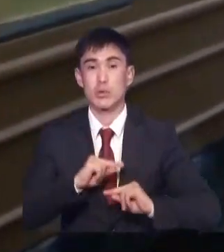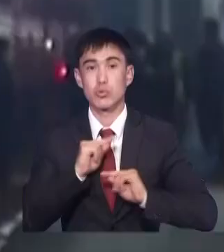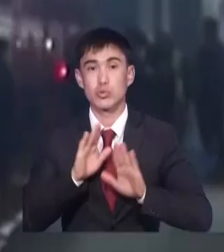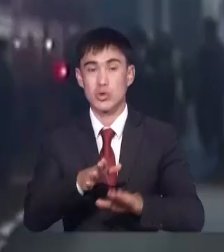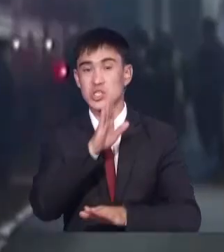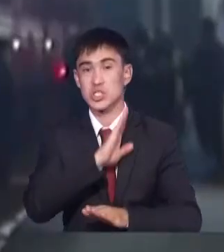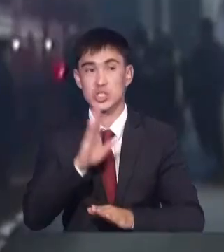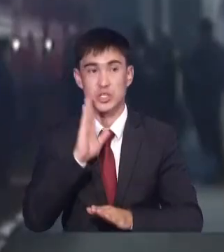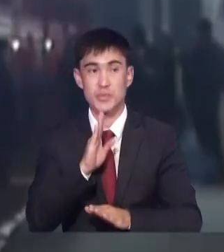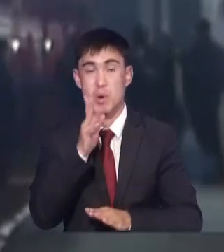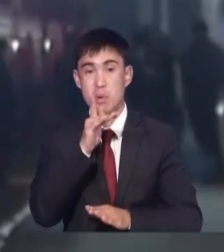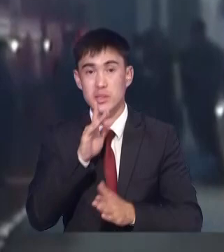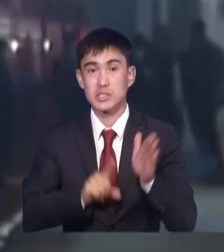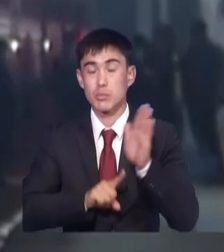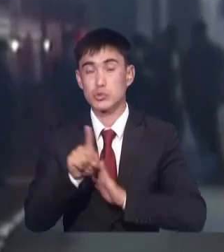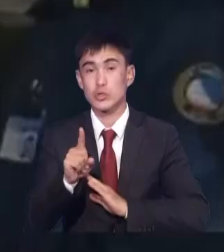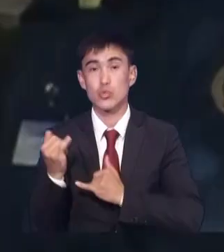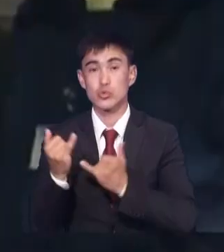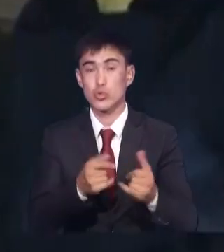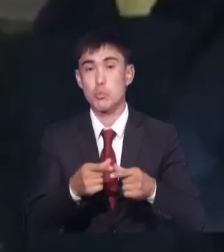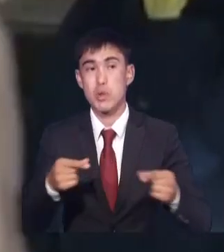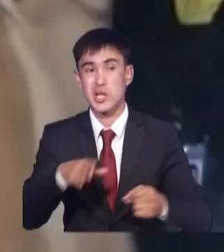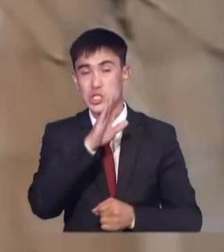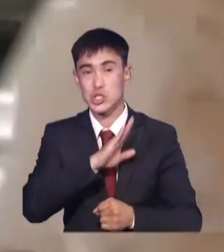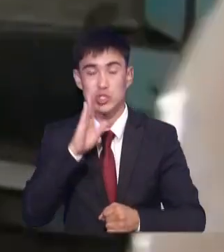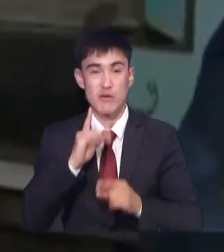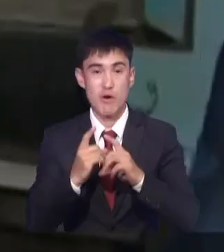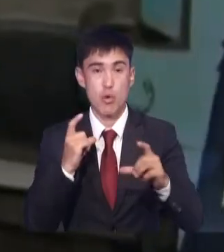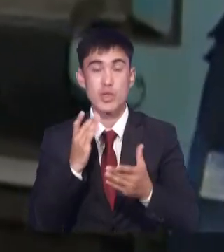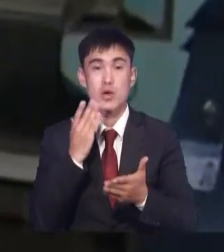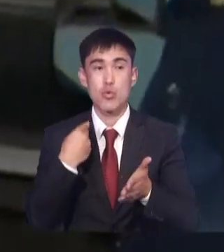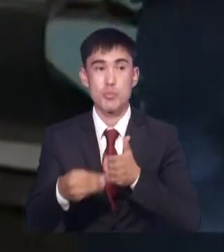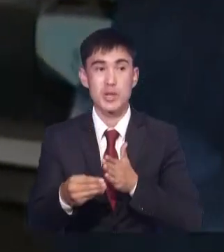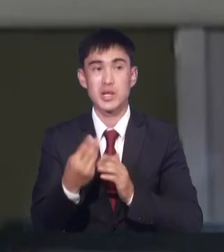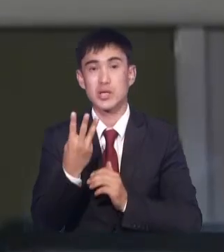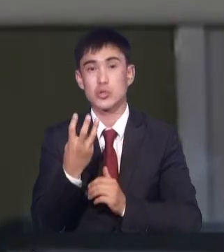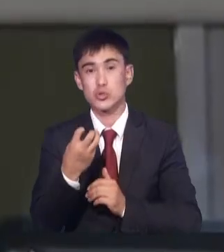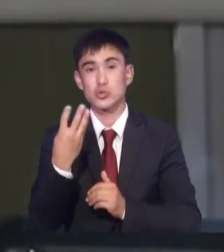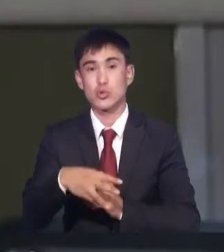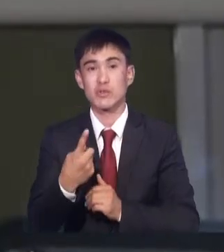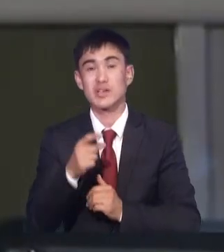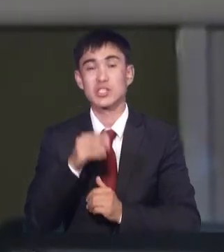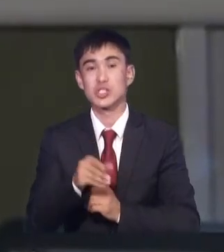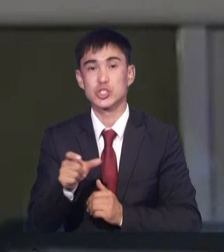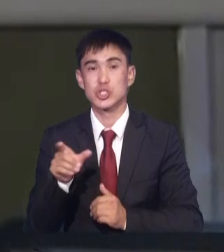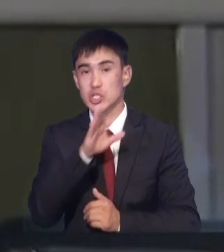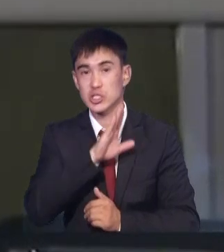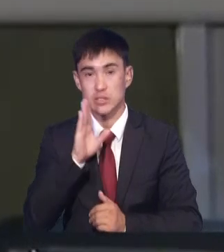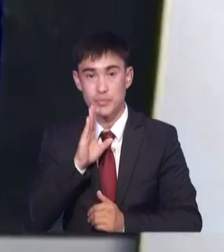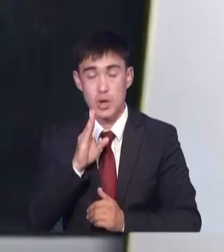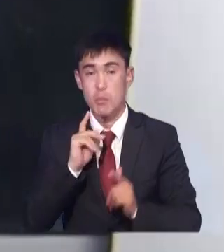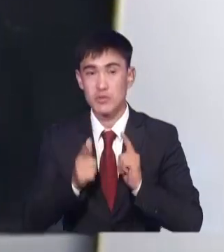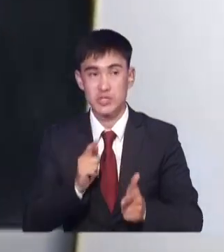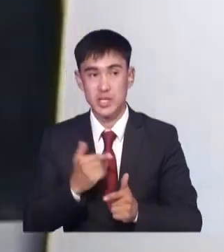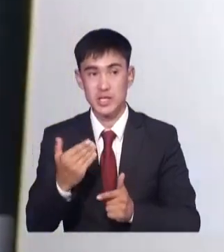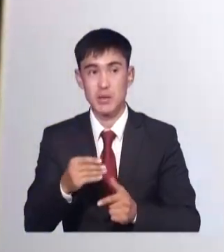только женщины. С момента запуска услуги билеты в женские вагоны приобрели порядка 342 тысяч женщин, что